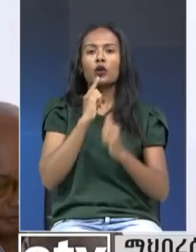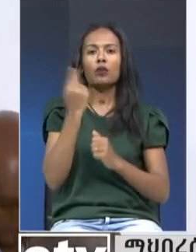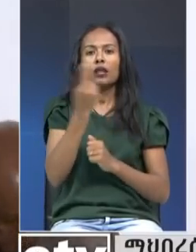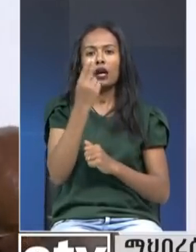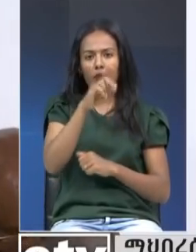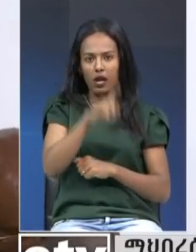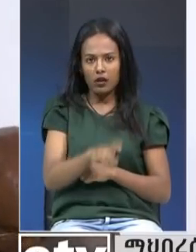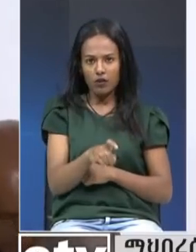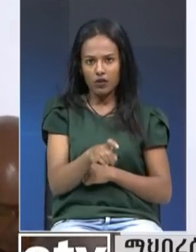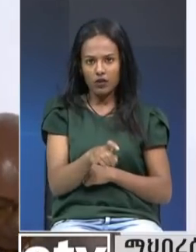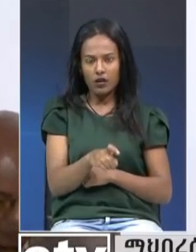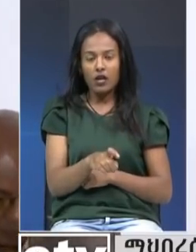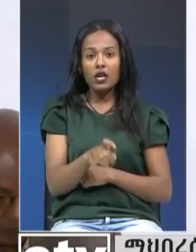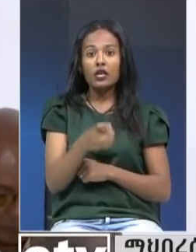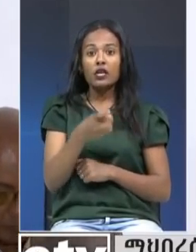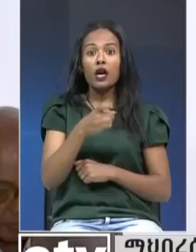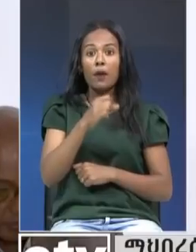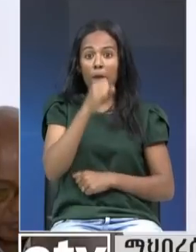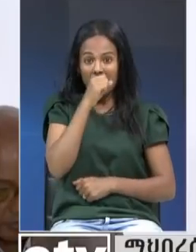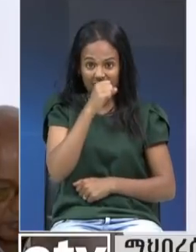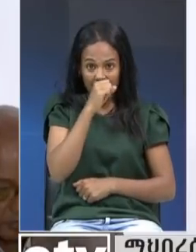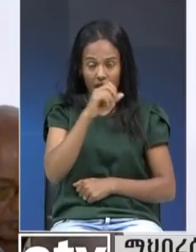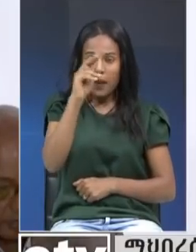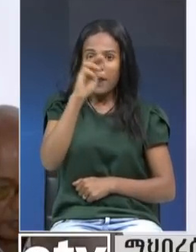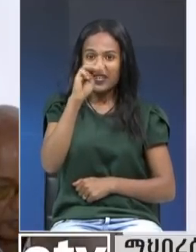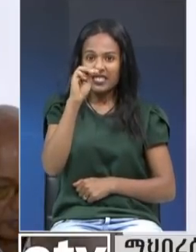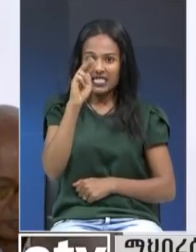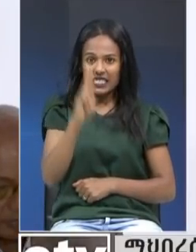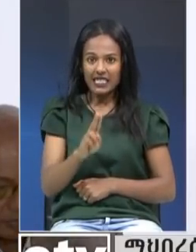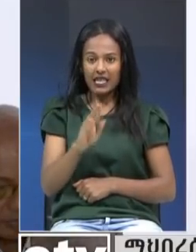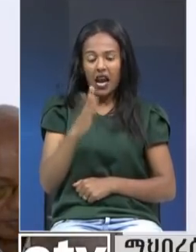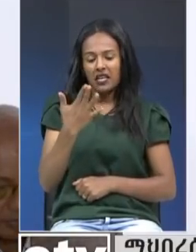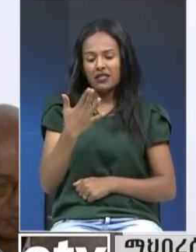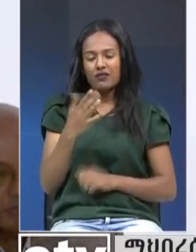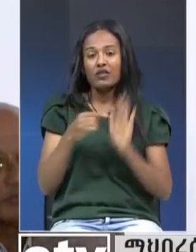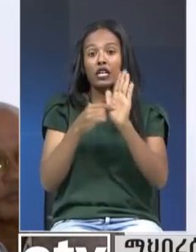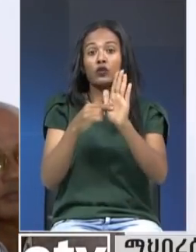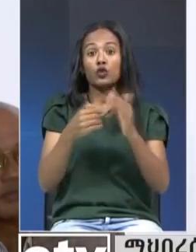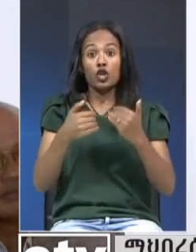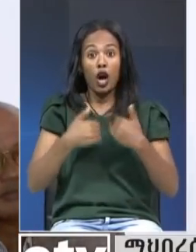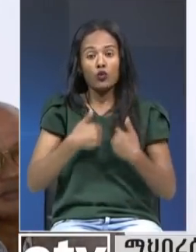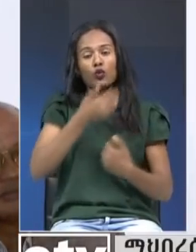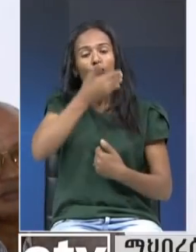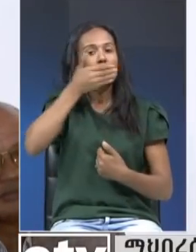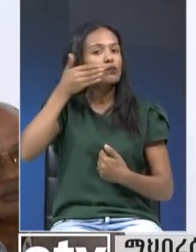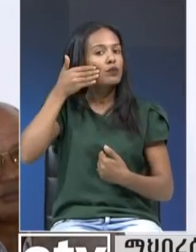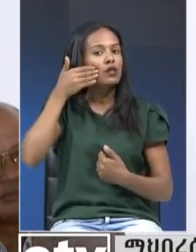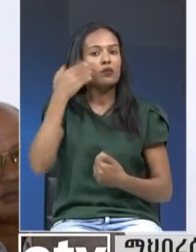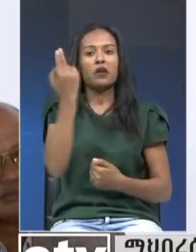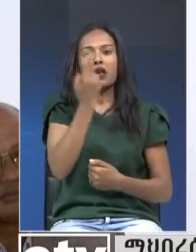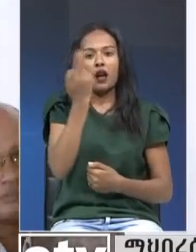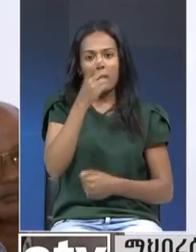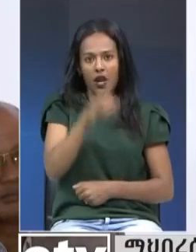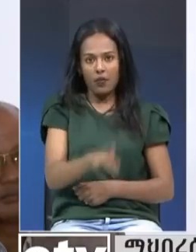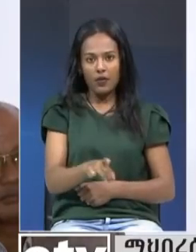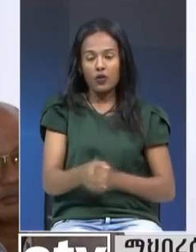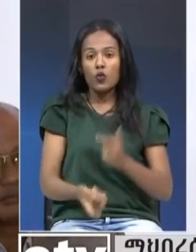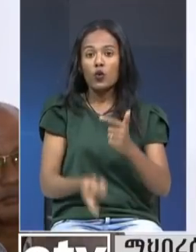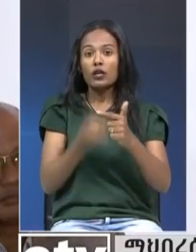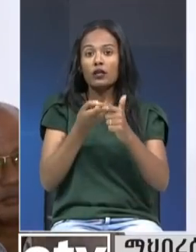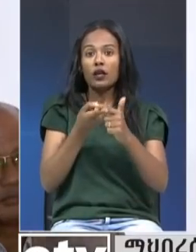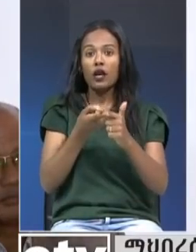አሁን ያልኳቸው የማሳል የማስነጠስ አይነት ምልክቶች ካሉን ብቻ እንድንጠቀም ነው አድቫይዝ የሚደረገው።